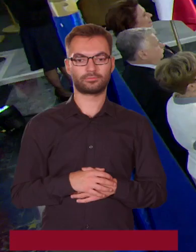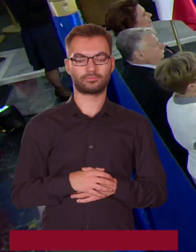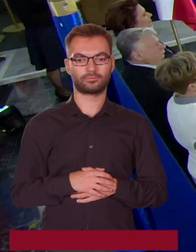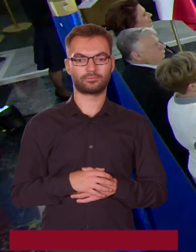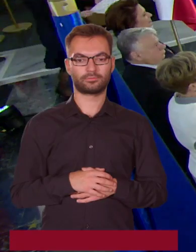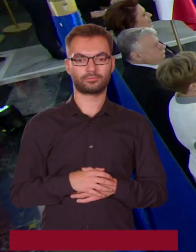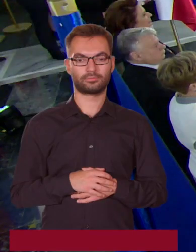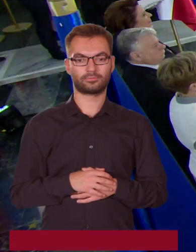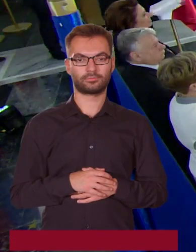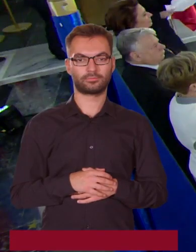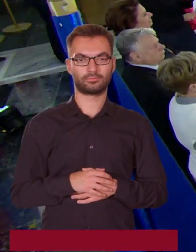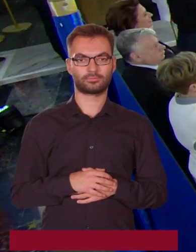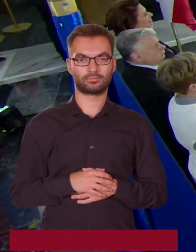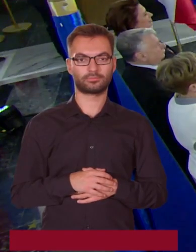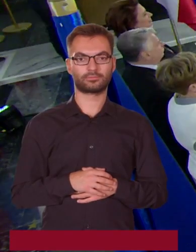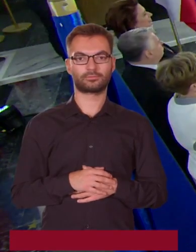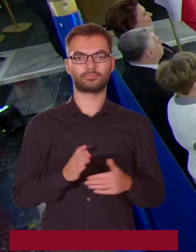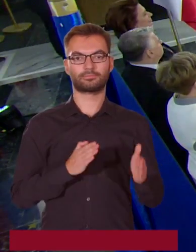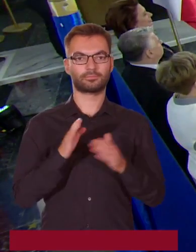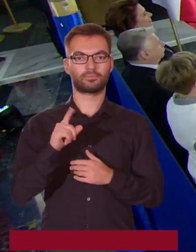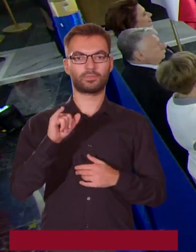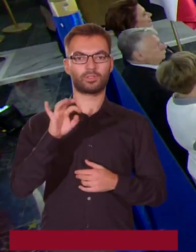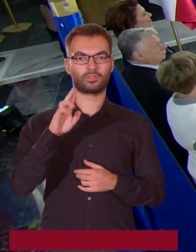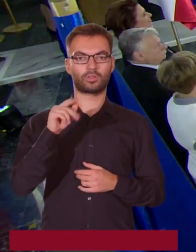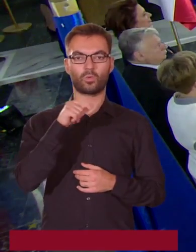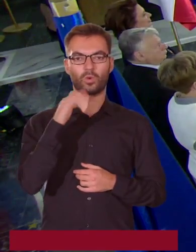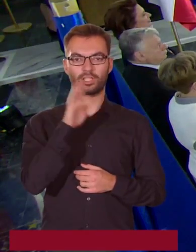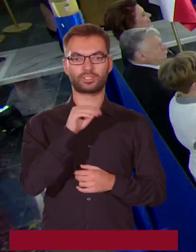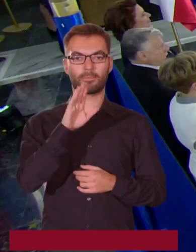Proszę pana Piotra Łukasza Babiarza.